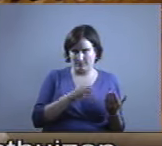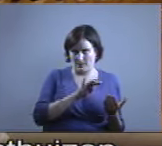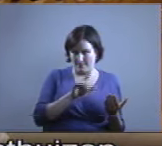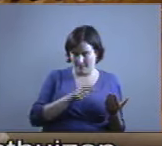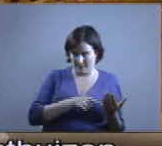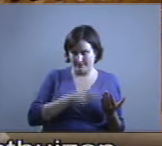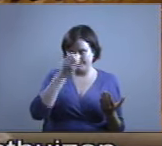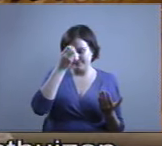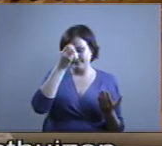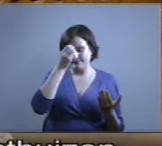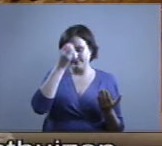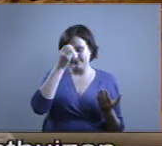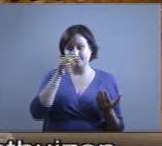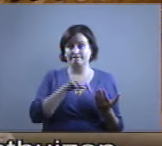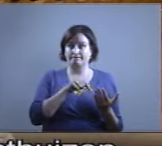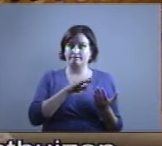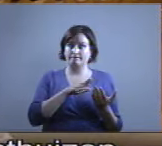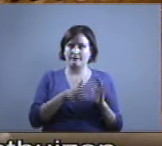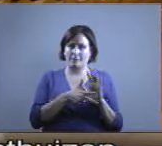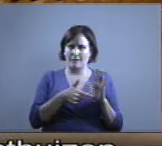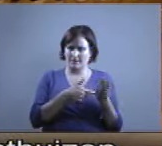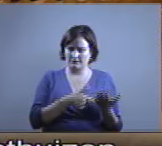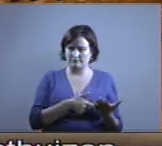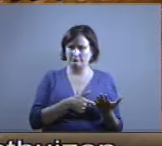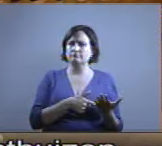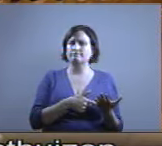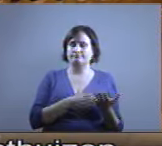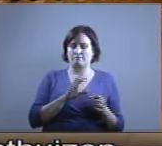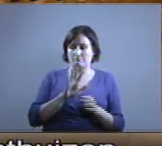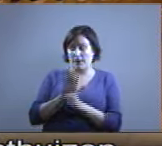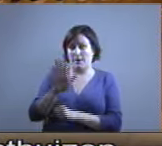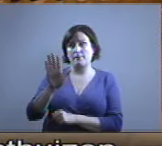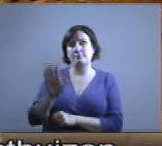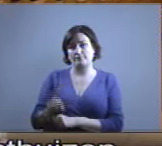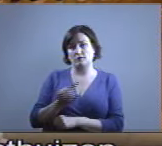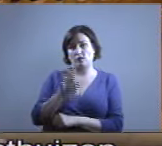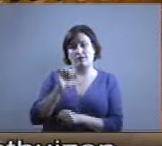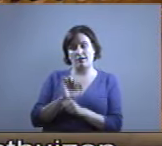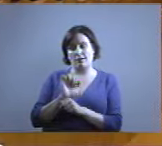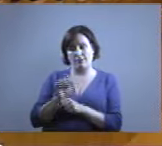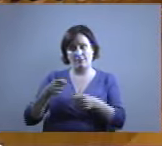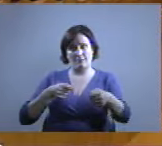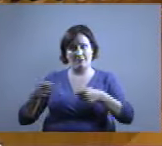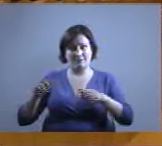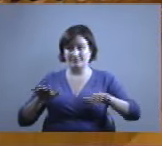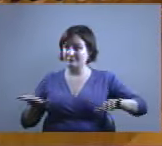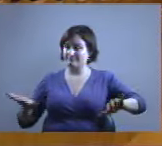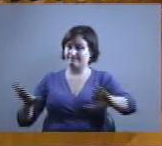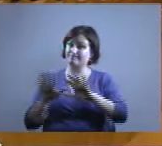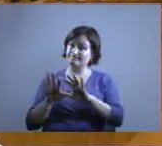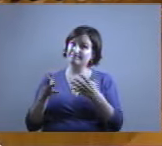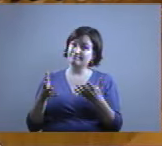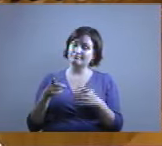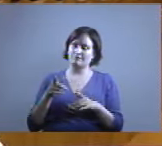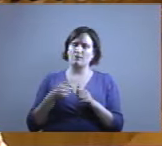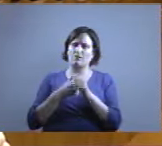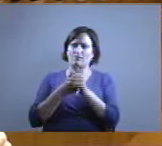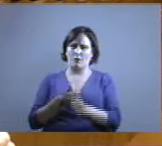invloed op die Suid-Afrikaanse arbeidsmark gehad en is heeltemal te versoen met die DA se beleid van 'n oop